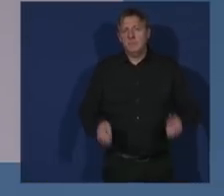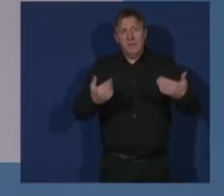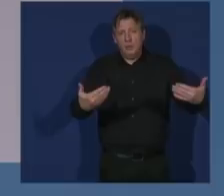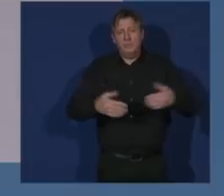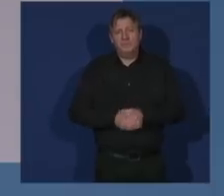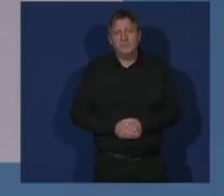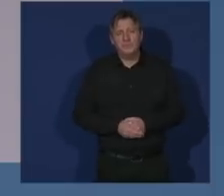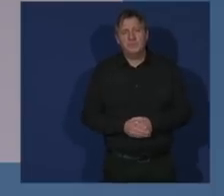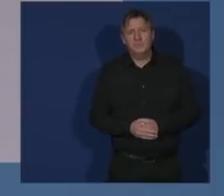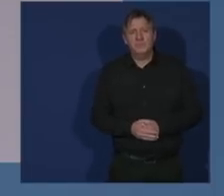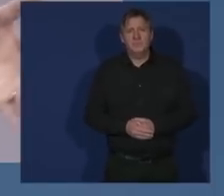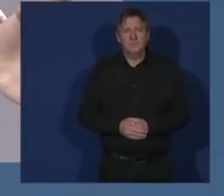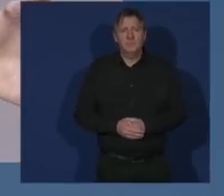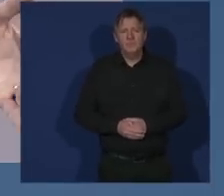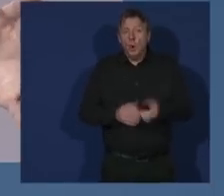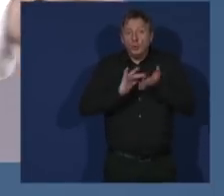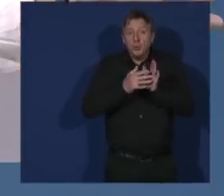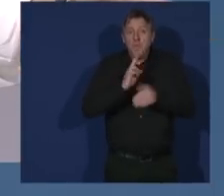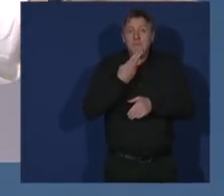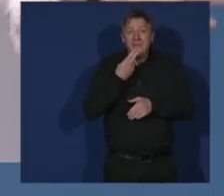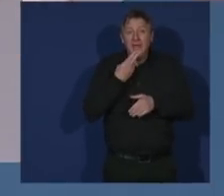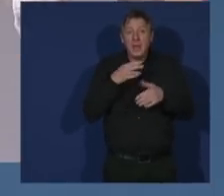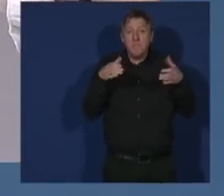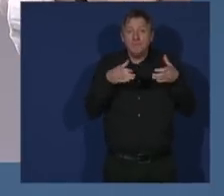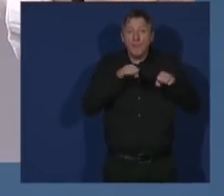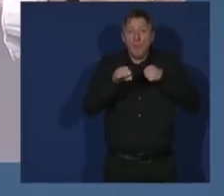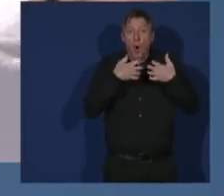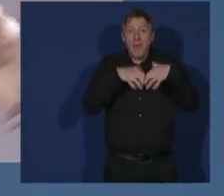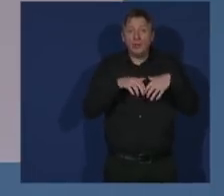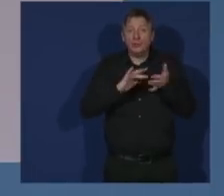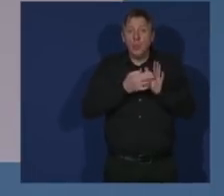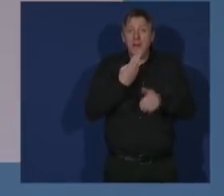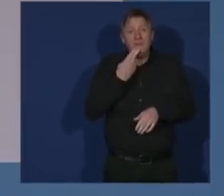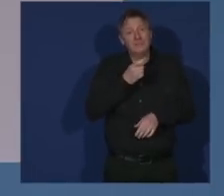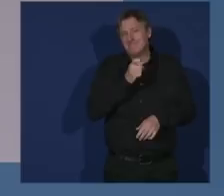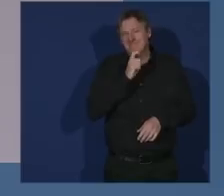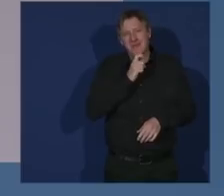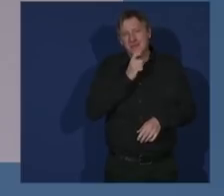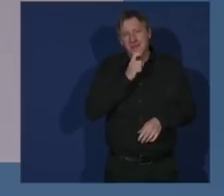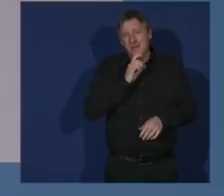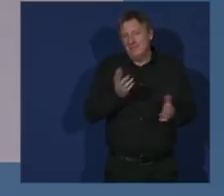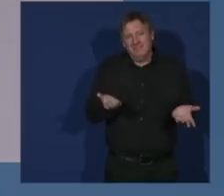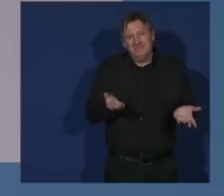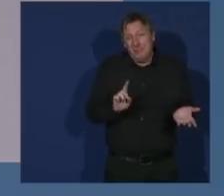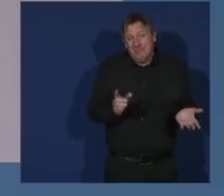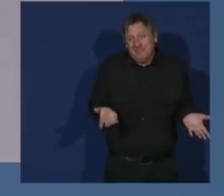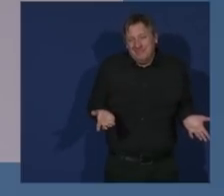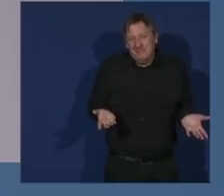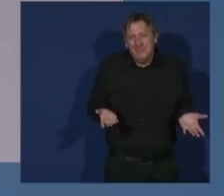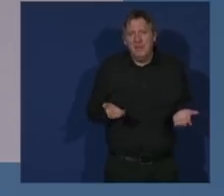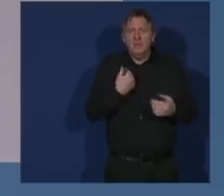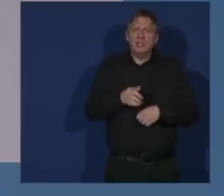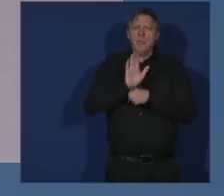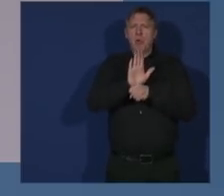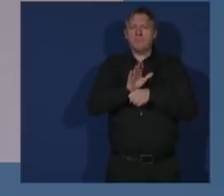est-ce à dire pourtant que tout va bien dans notre mouvement ? Non. Et si j'étais devant vous et je prétendais cela, eh bien je